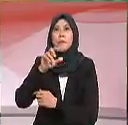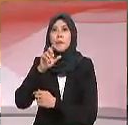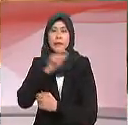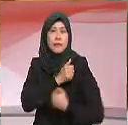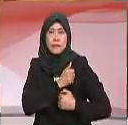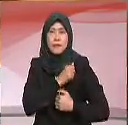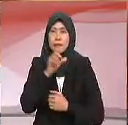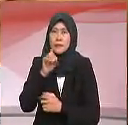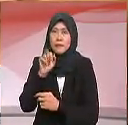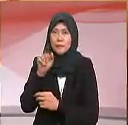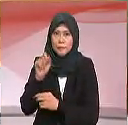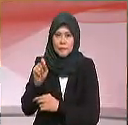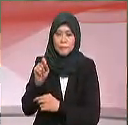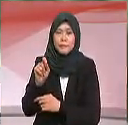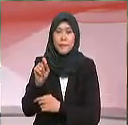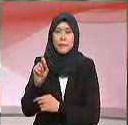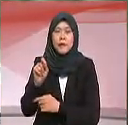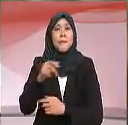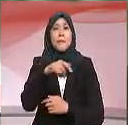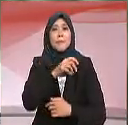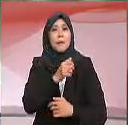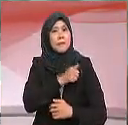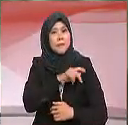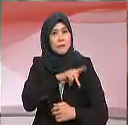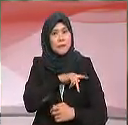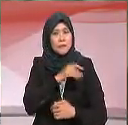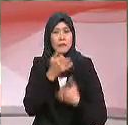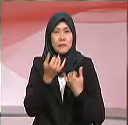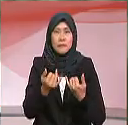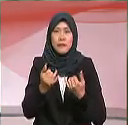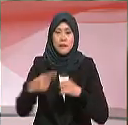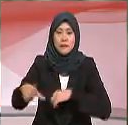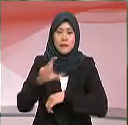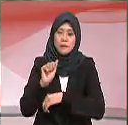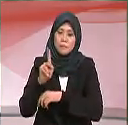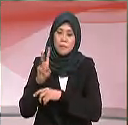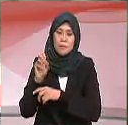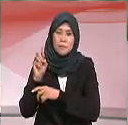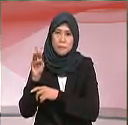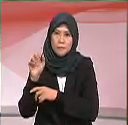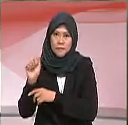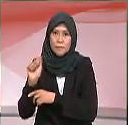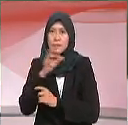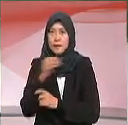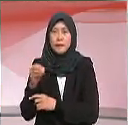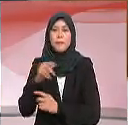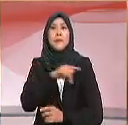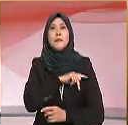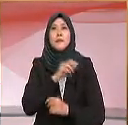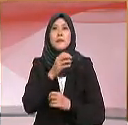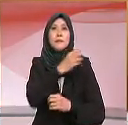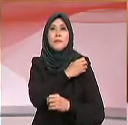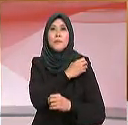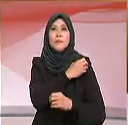Tan Sri Zamrus Muhammad Zain, Panglima Tentera Laut Laksamana Tan Sri Muhammad Reza Muhammad Sani dan Panglima Tentera